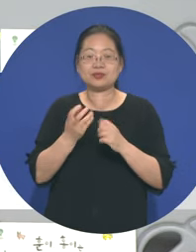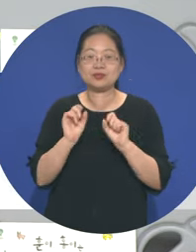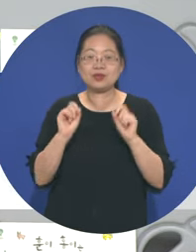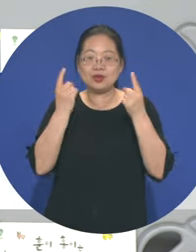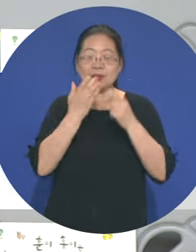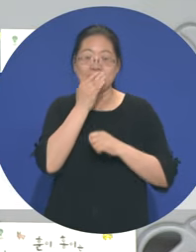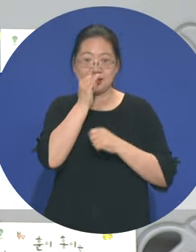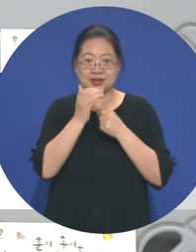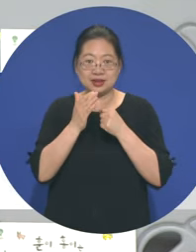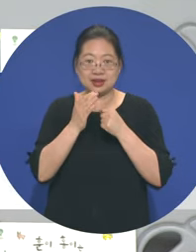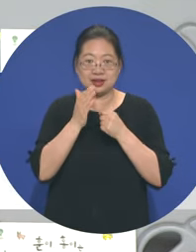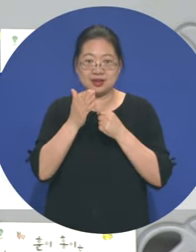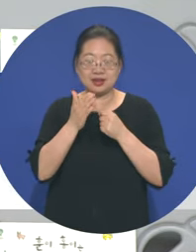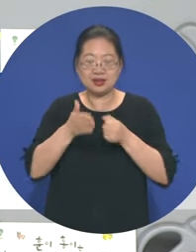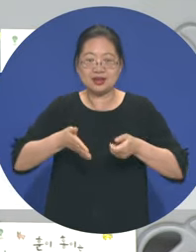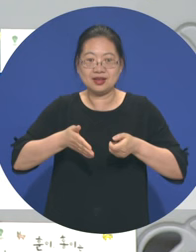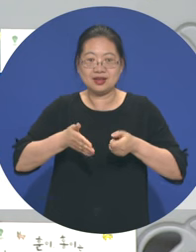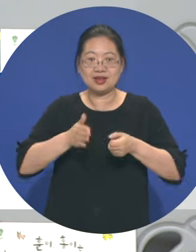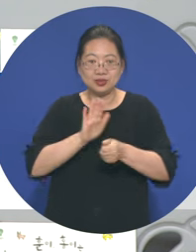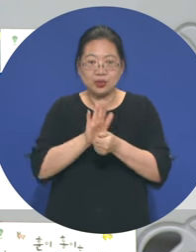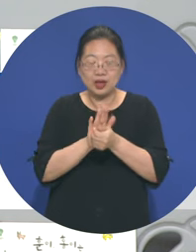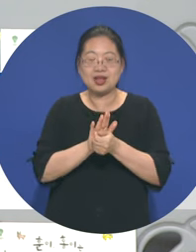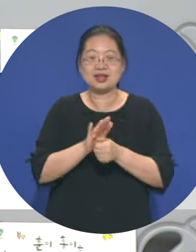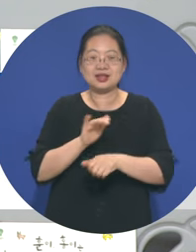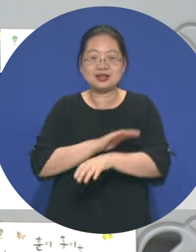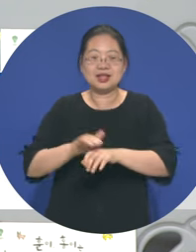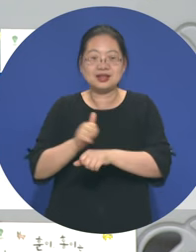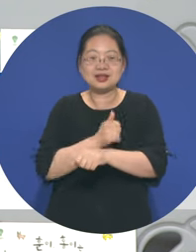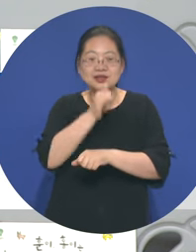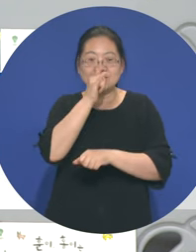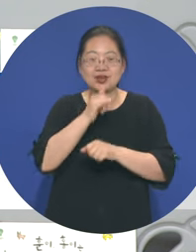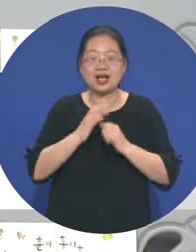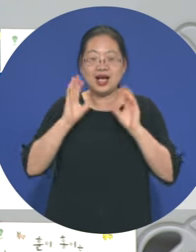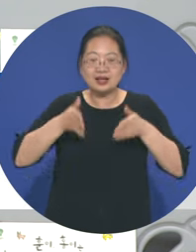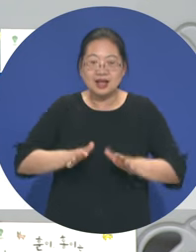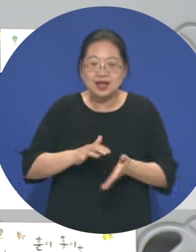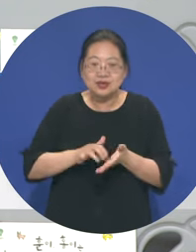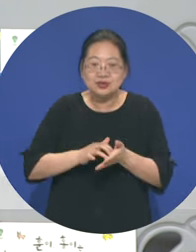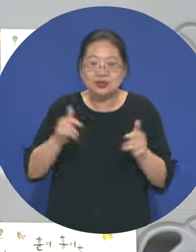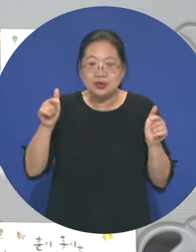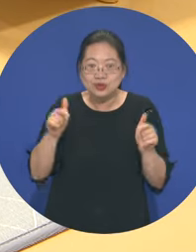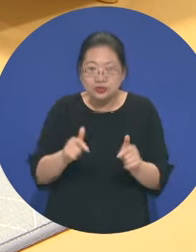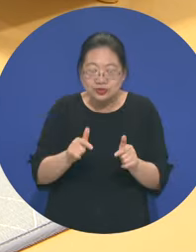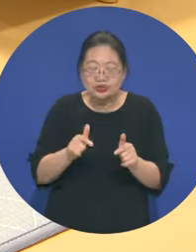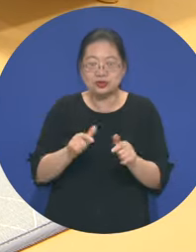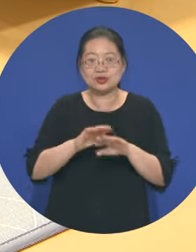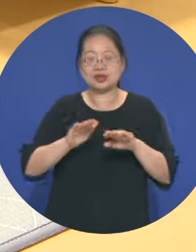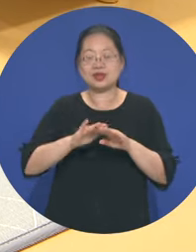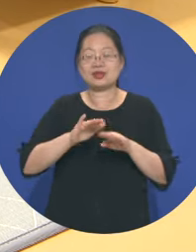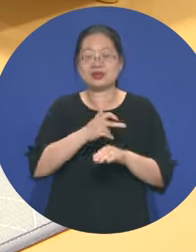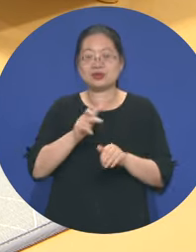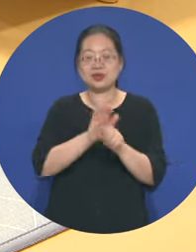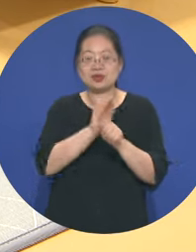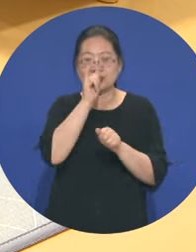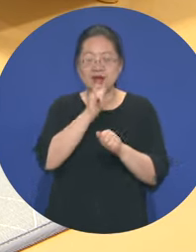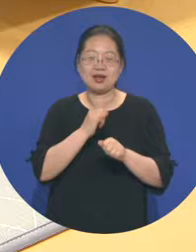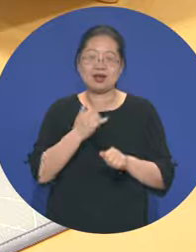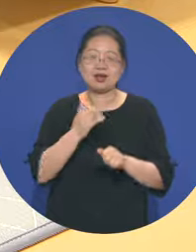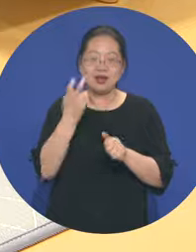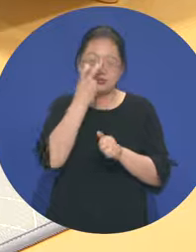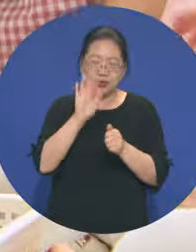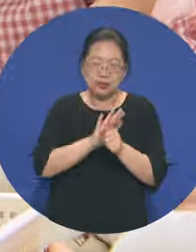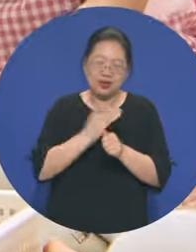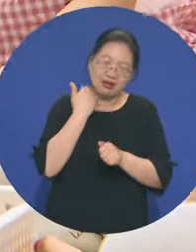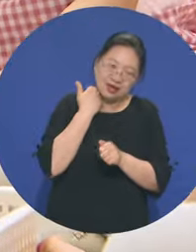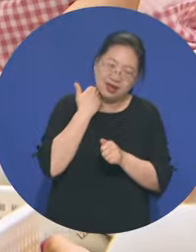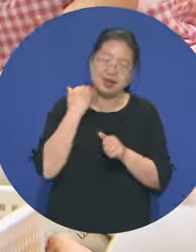해주셔 가지고 잘 다닐 수 있고 저출산 위기 극복에도 큰 도움이 될 것 같습니다 돌봄 사각지대를 없애기 위한